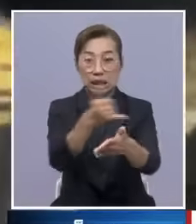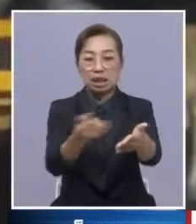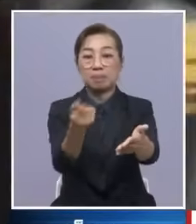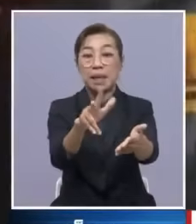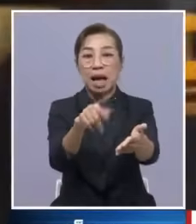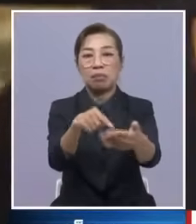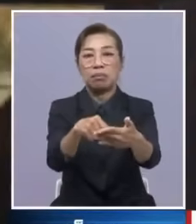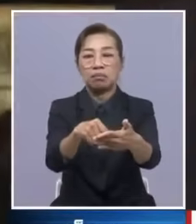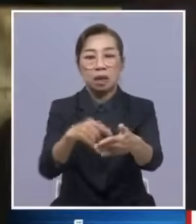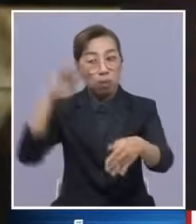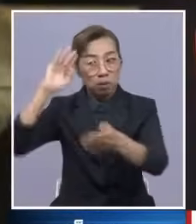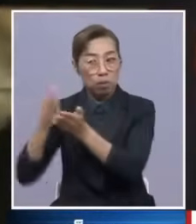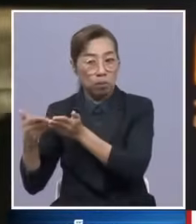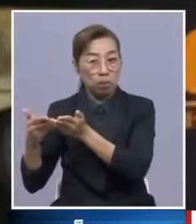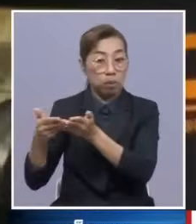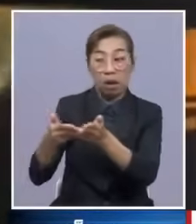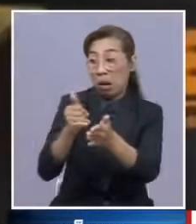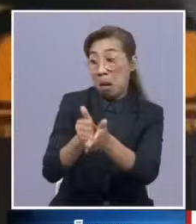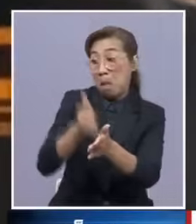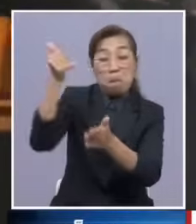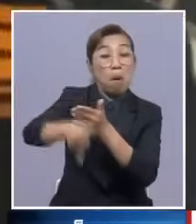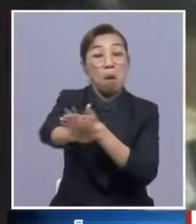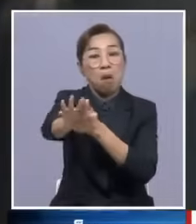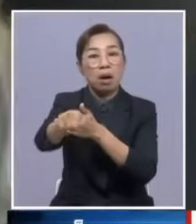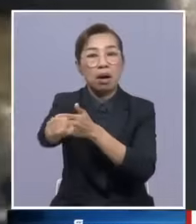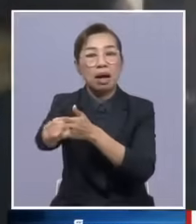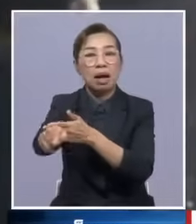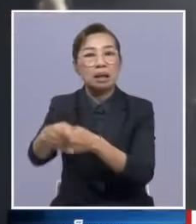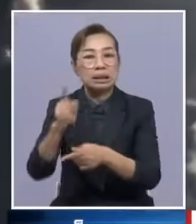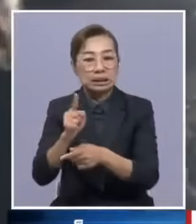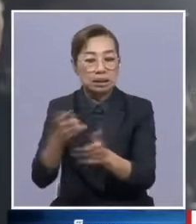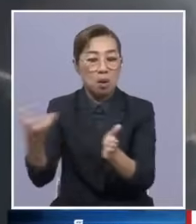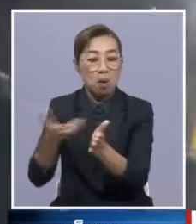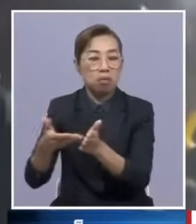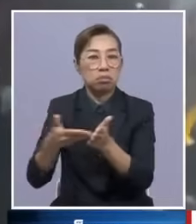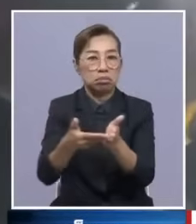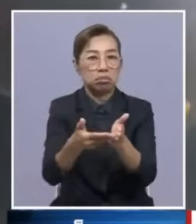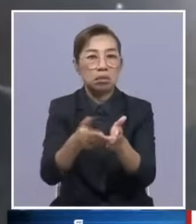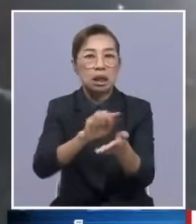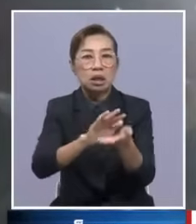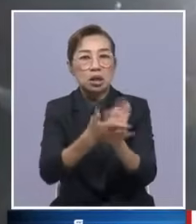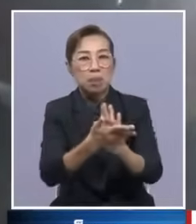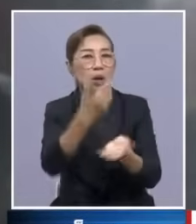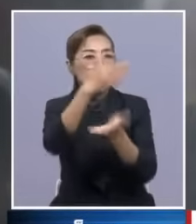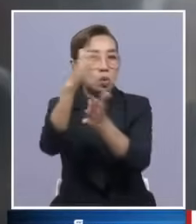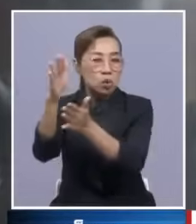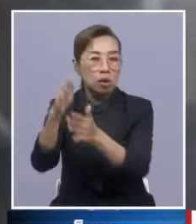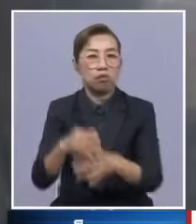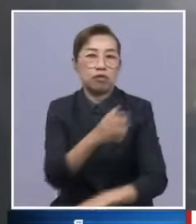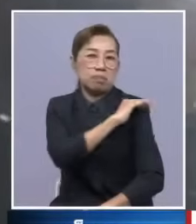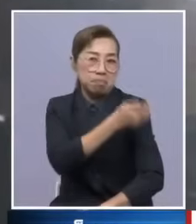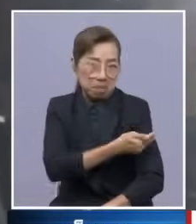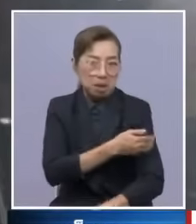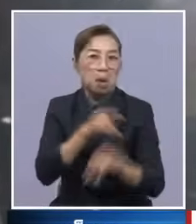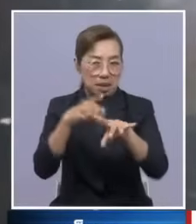ก่อนจะลอยลำออกนอกหน้าน้ำสากลเพื่อที่จะส่งสินค้ากระจายต่อไปที่ฟิลิปปินส์แล้วก็ออสเตรเลียนะคะโดยเมื่อช่วงเวลาประม